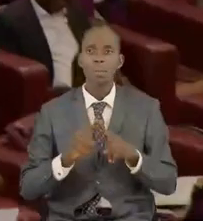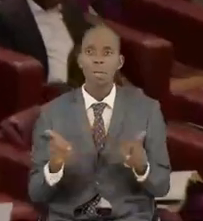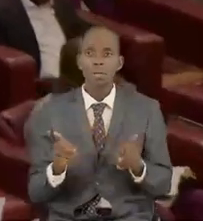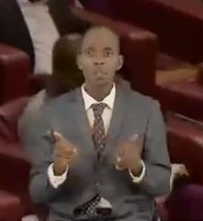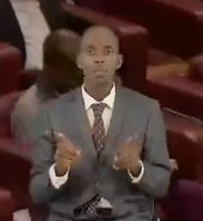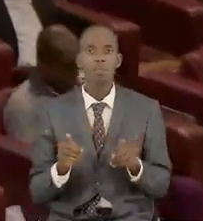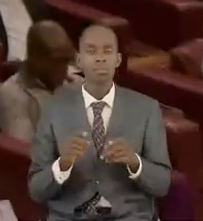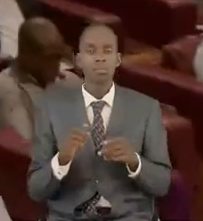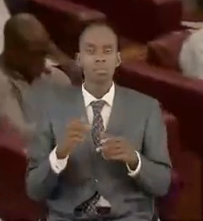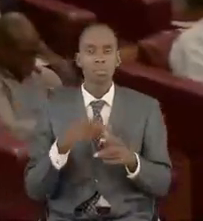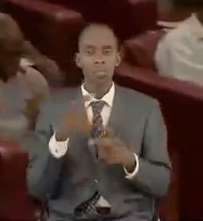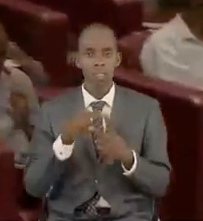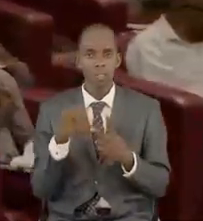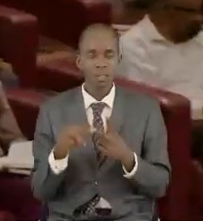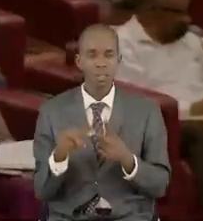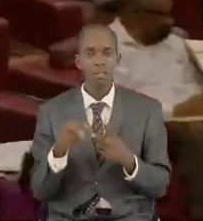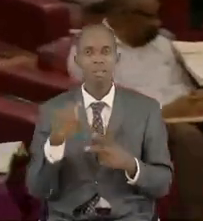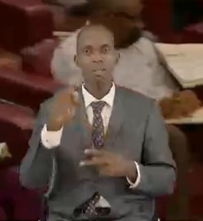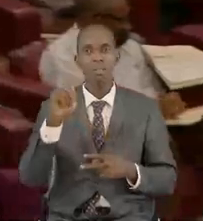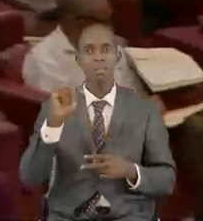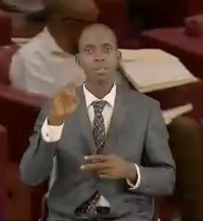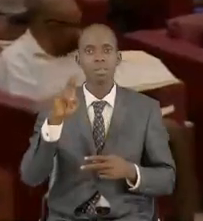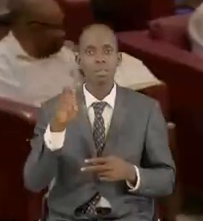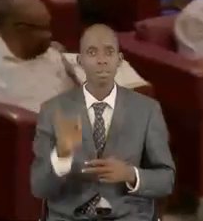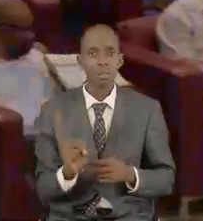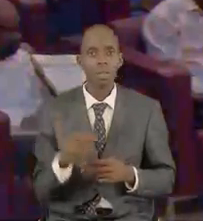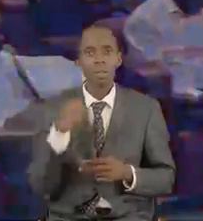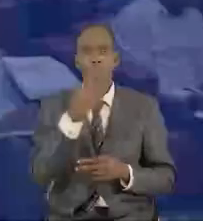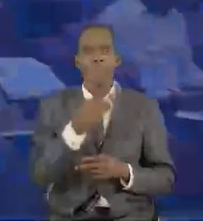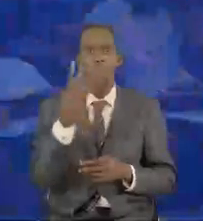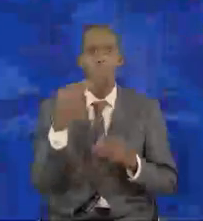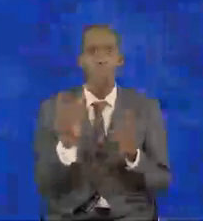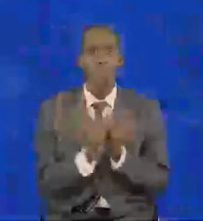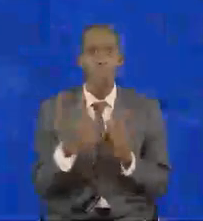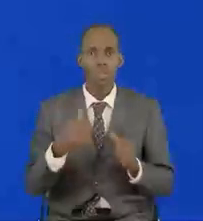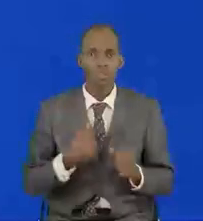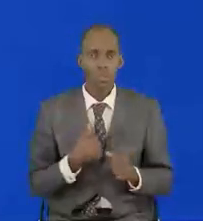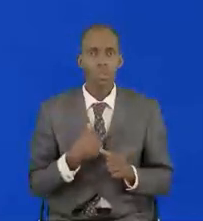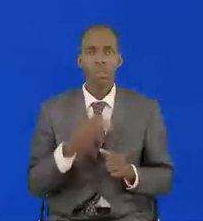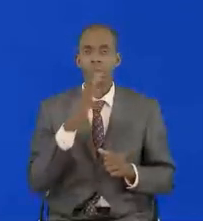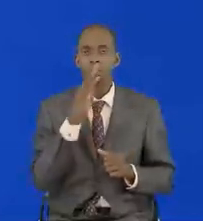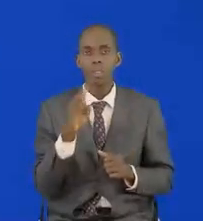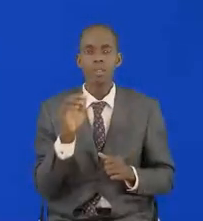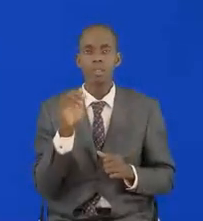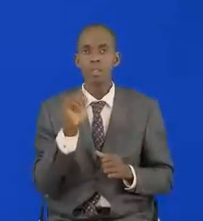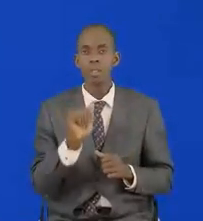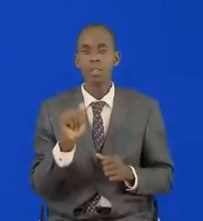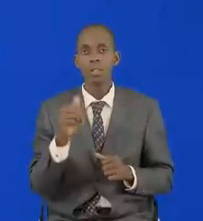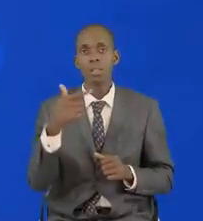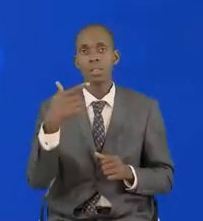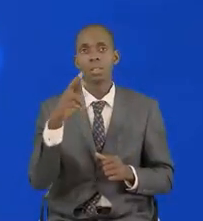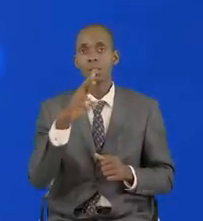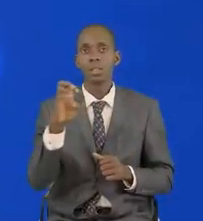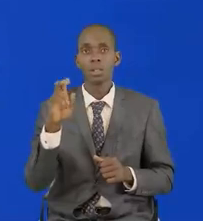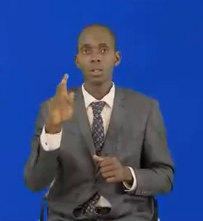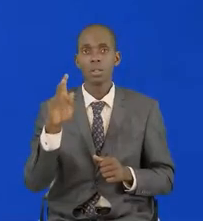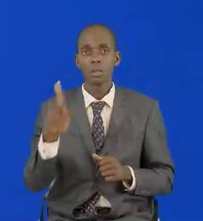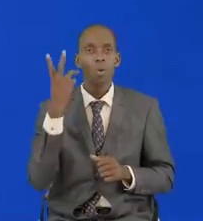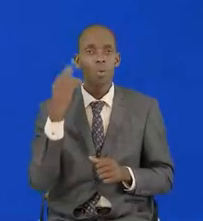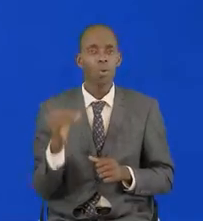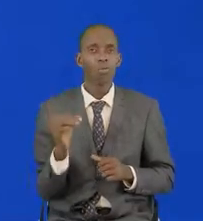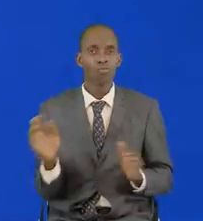Mathilde qui était avec moi et qui était grec ne fut pas